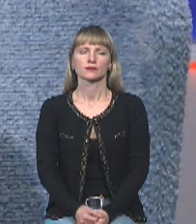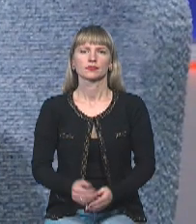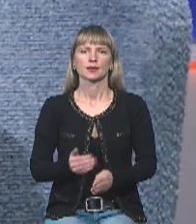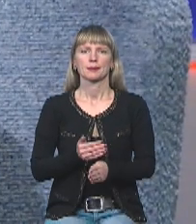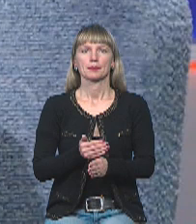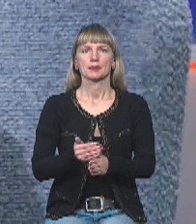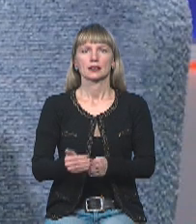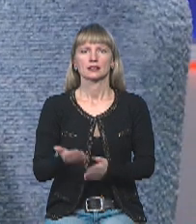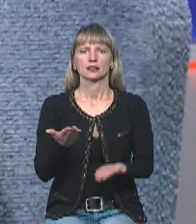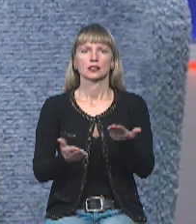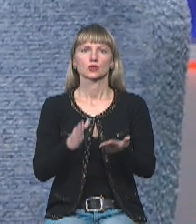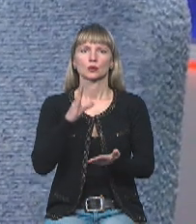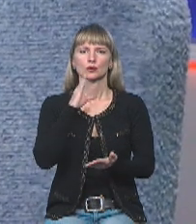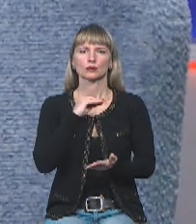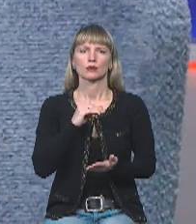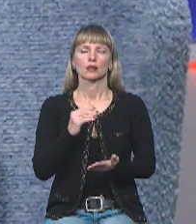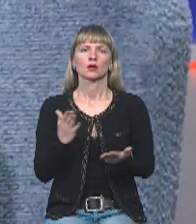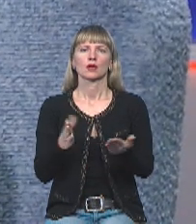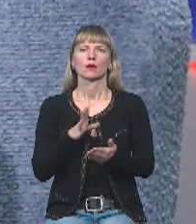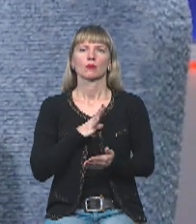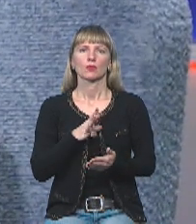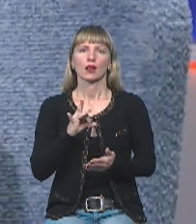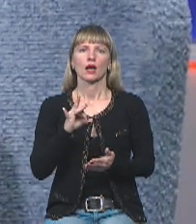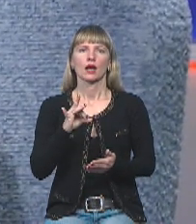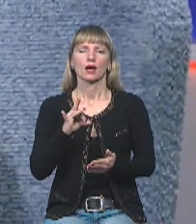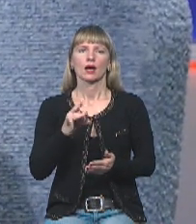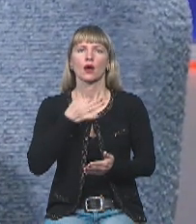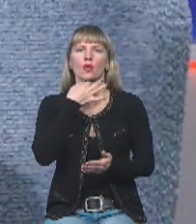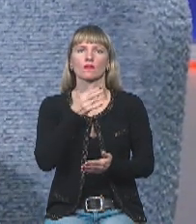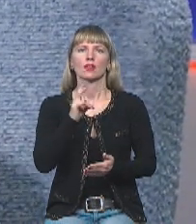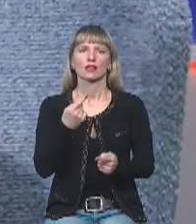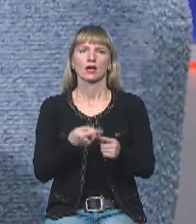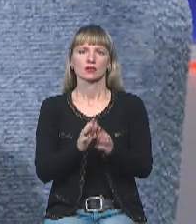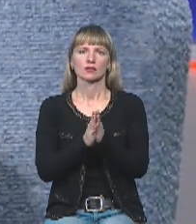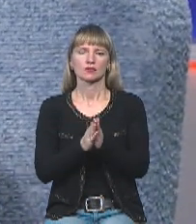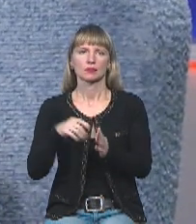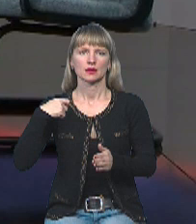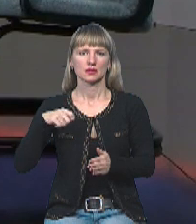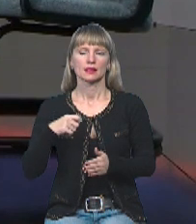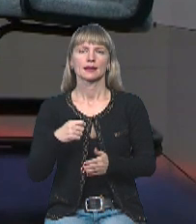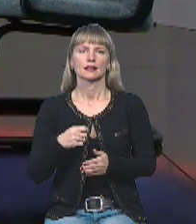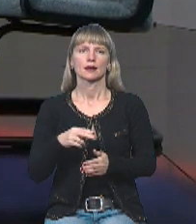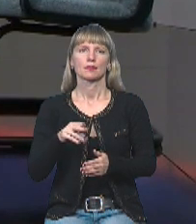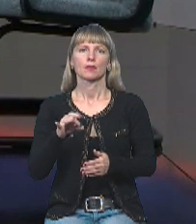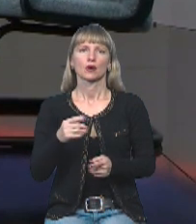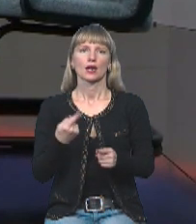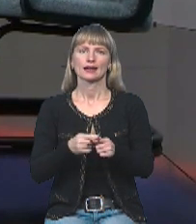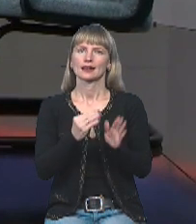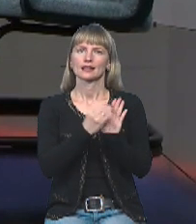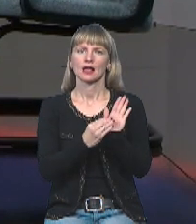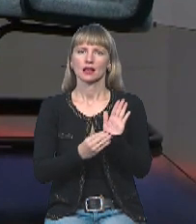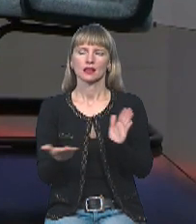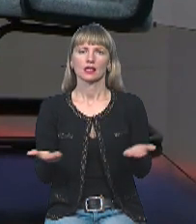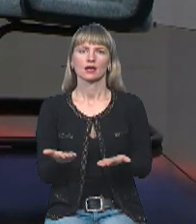Пізніше, якщо встигнемо, то чи була реакція на звернення, бо саме звернення ми не давали, ви зверталися до нинішнього президента. Я більше про оці дані, які